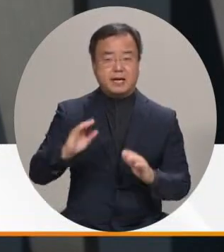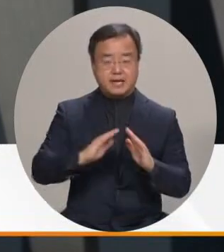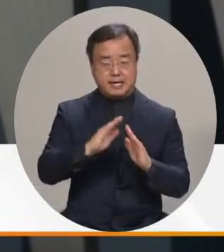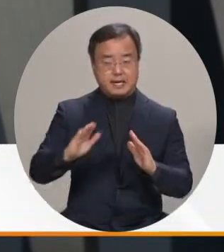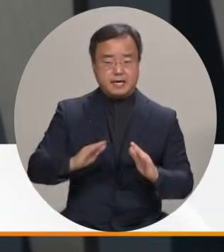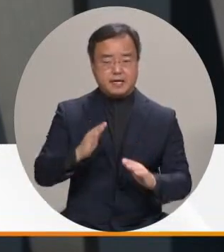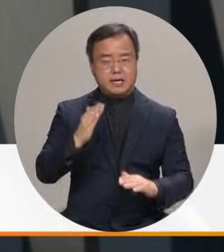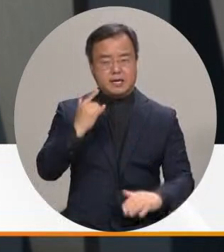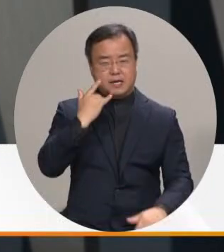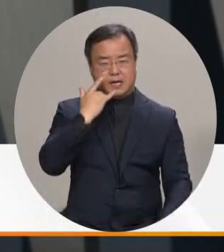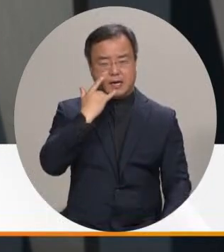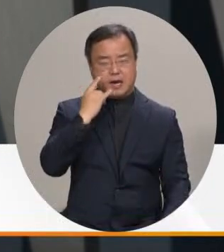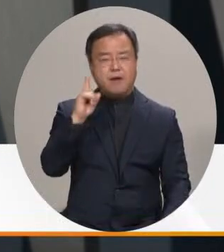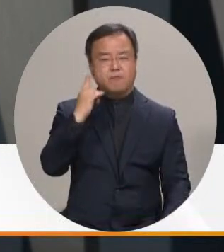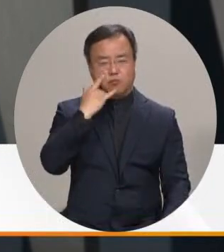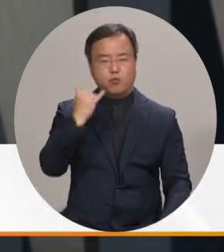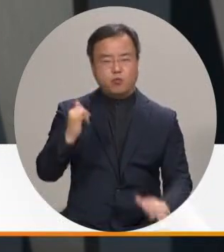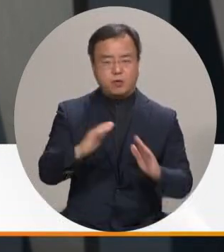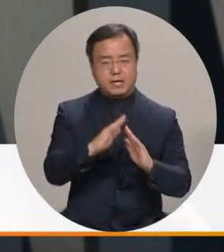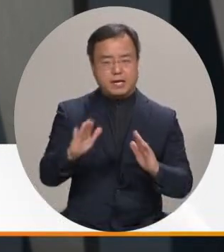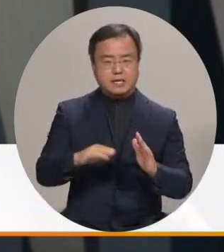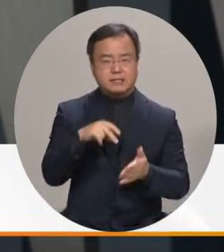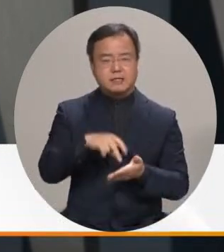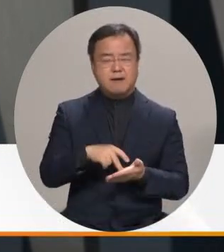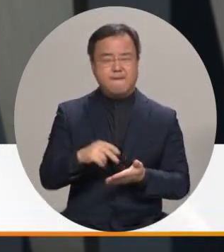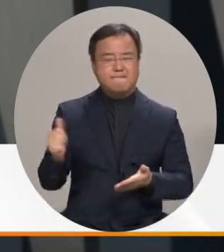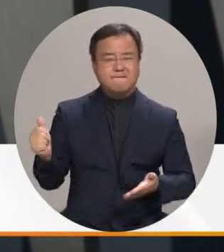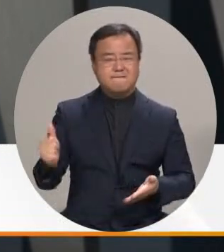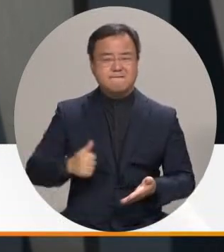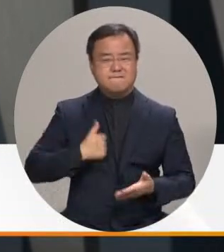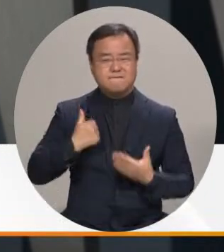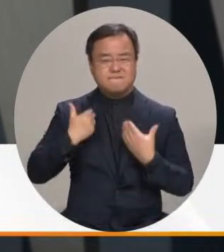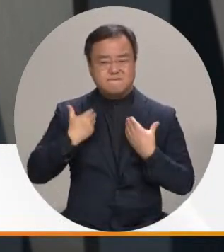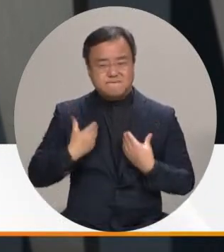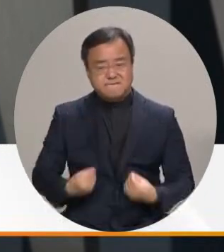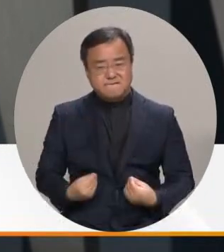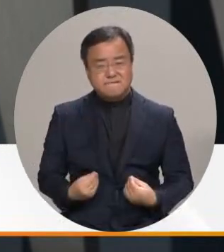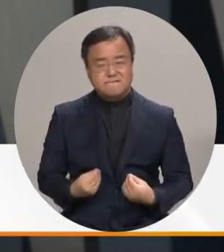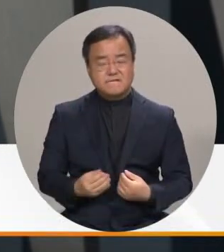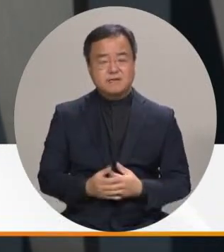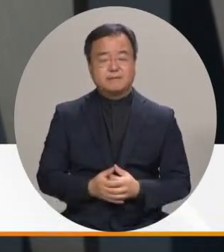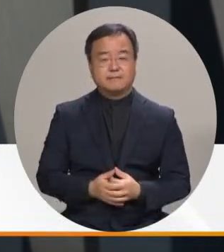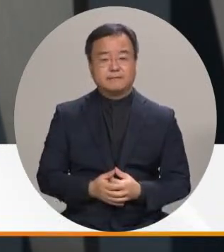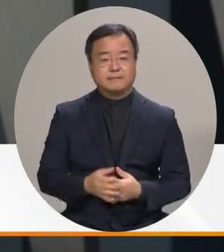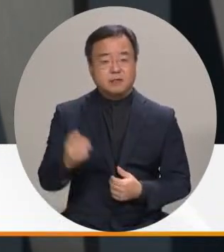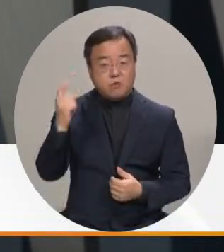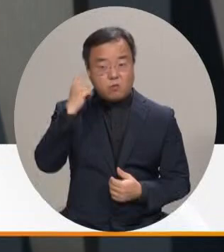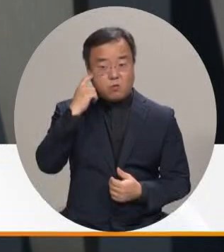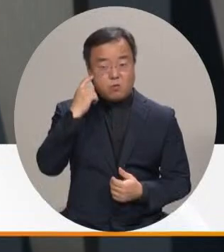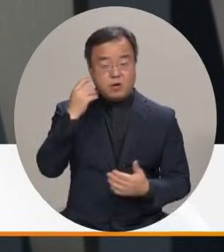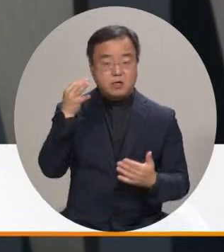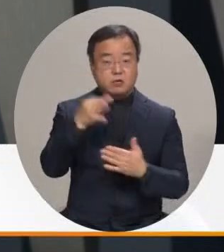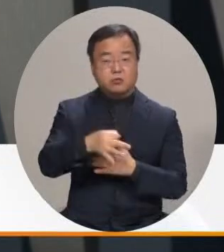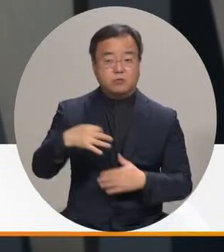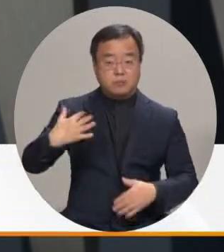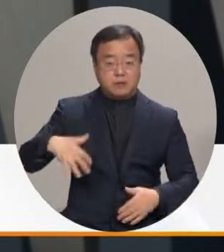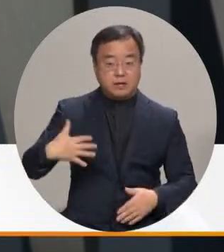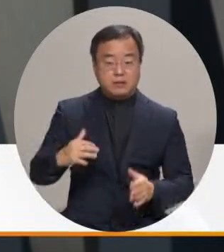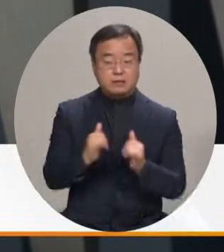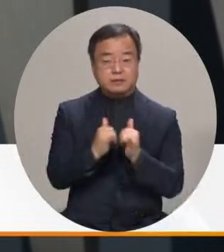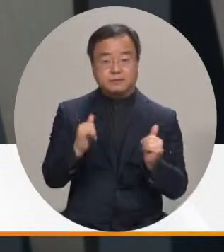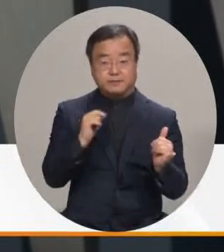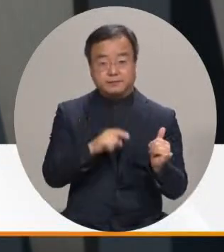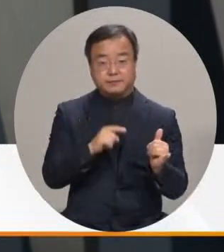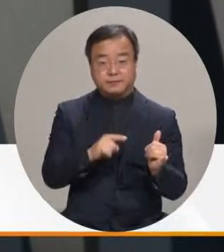입장에서는 분노하고 절망할 수밖에 없는 그런 판결입니다 왜냐하면 어 미지급자